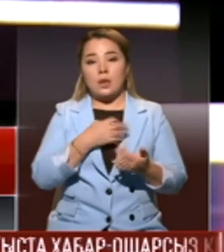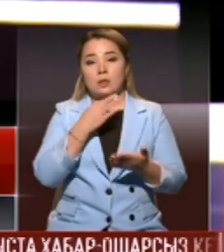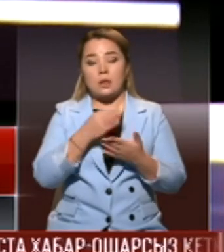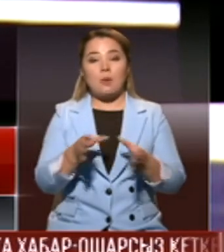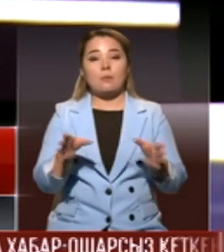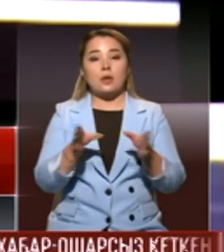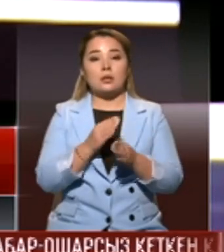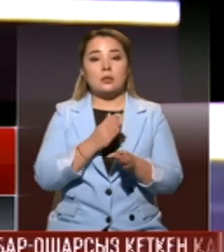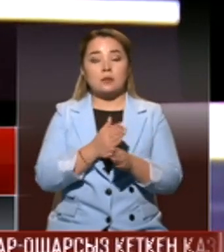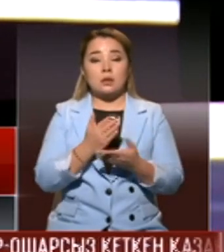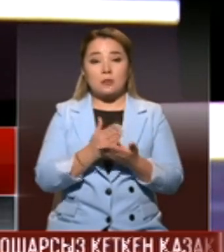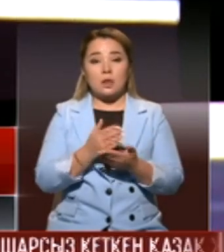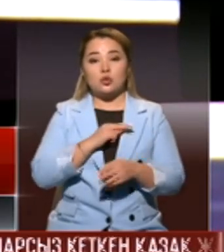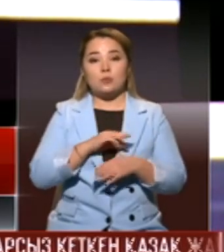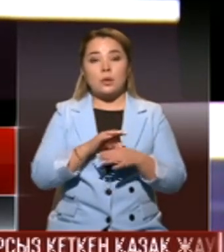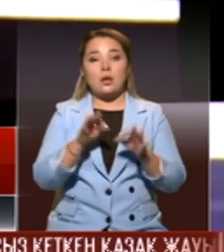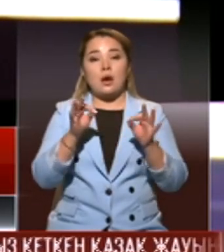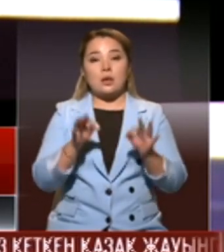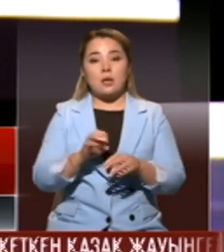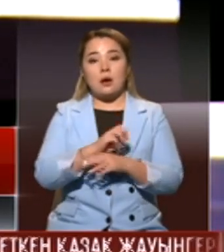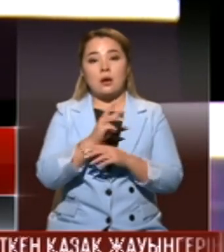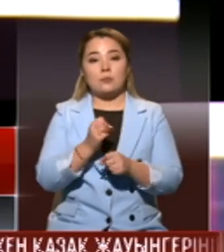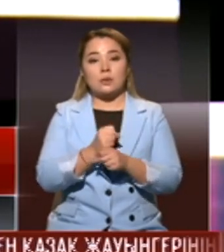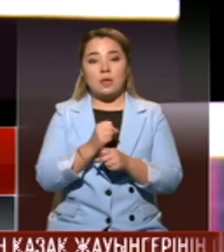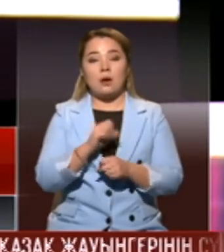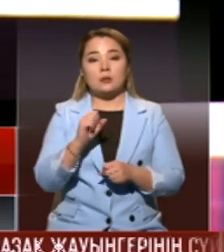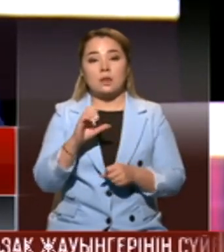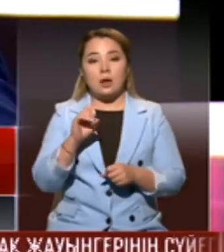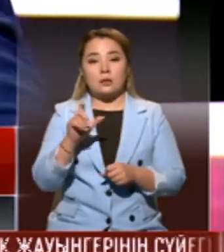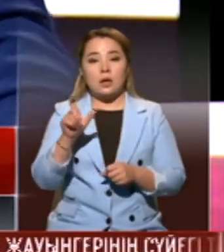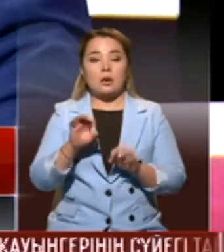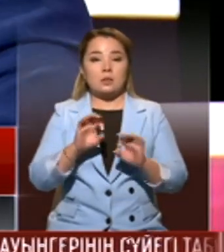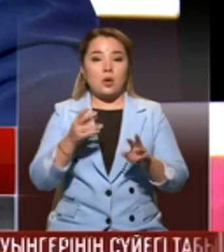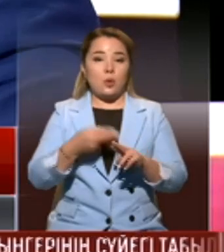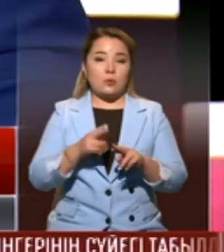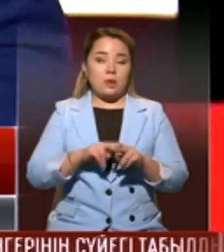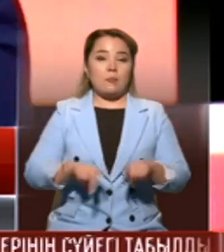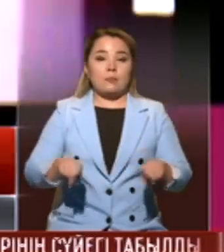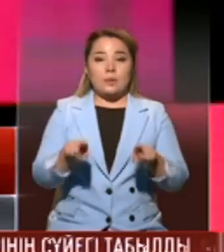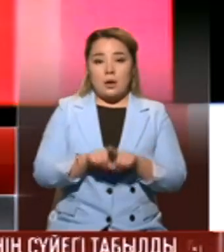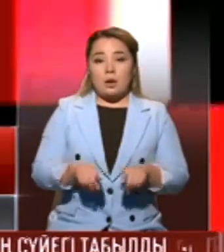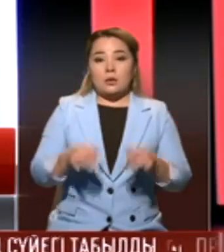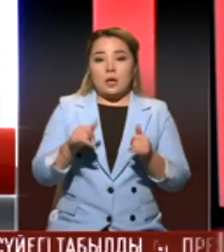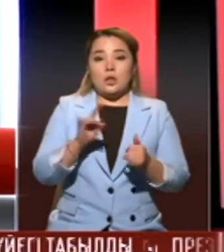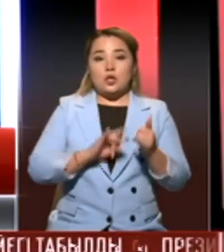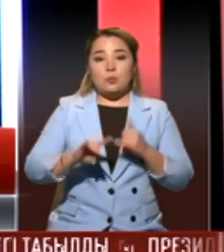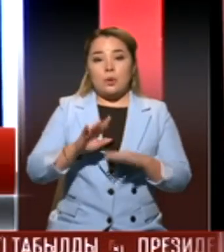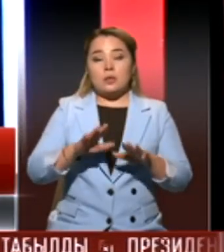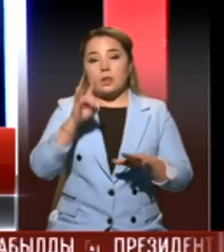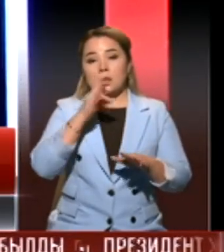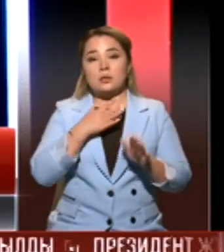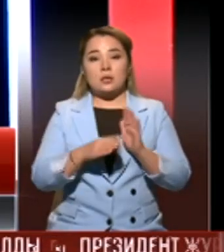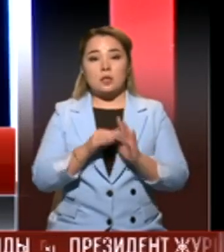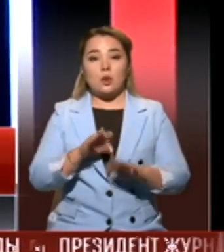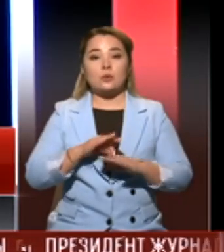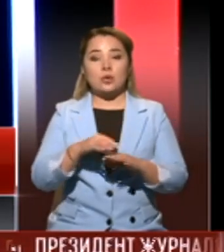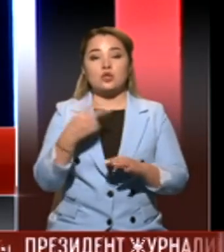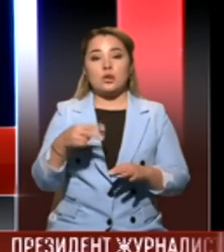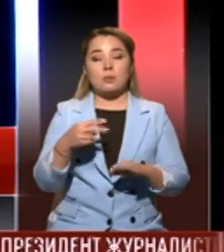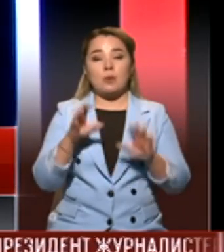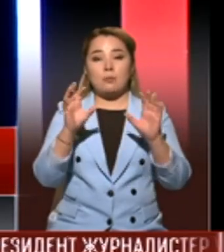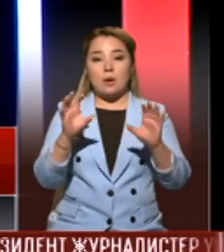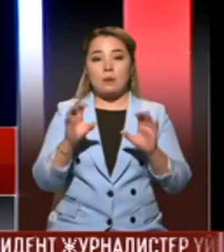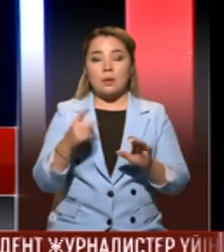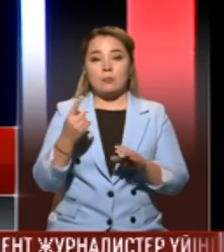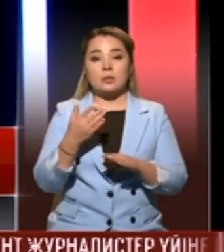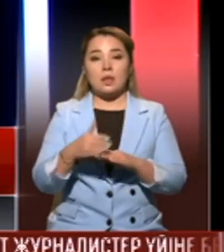бірлесіп отырып әділеттілікті қамтамасыз ету керек. Осы асхаттарға айтатын болса. Қазақстан Республикасының сайлау туралы конституциялық заңының 20-ші бабы